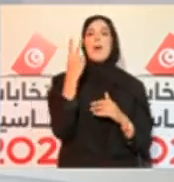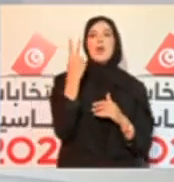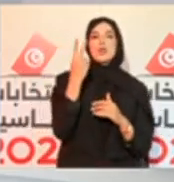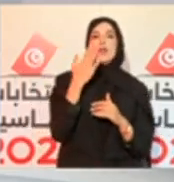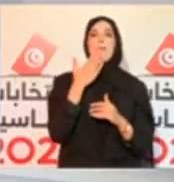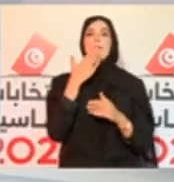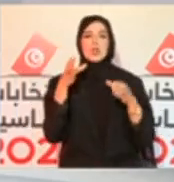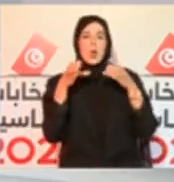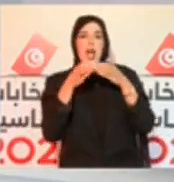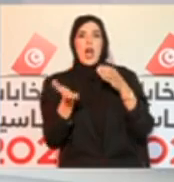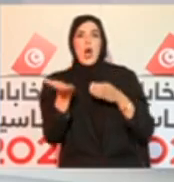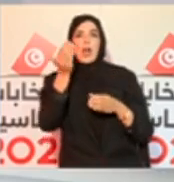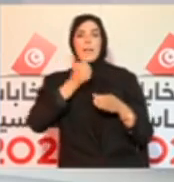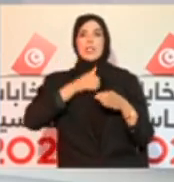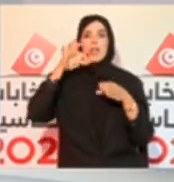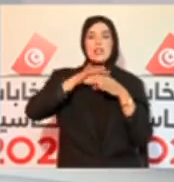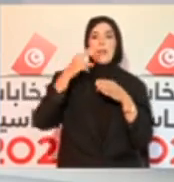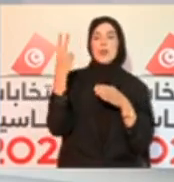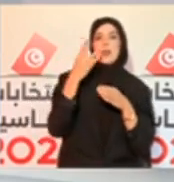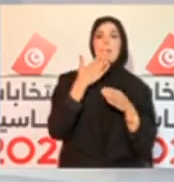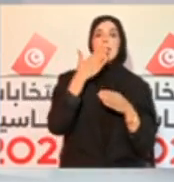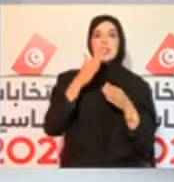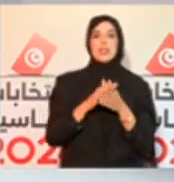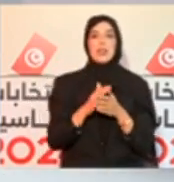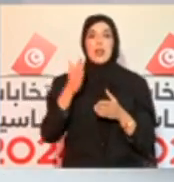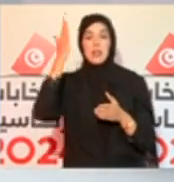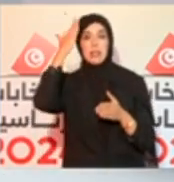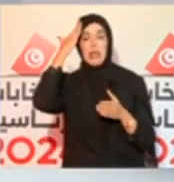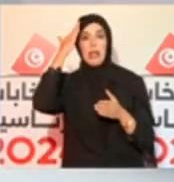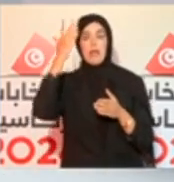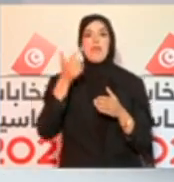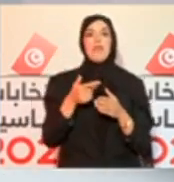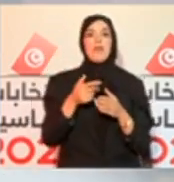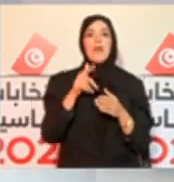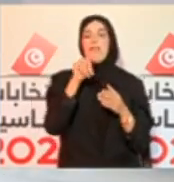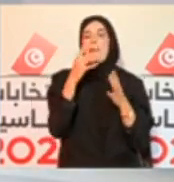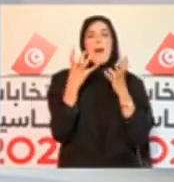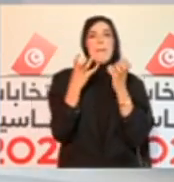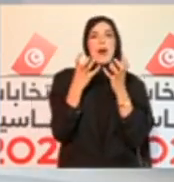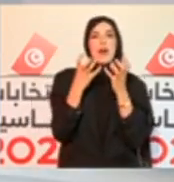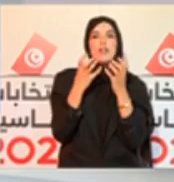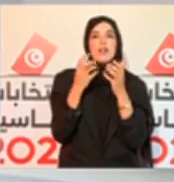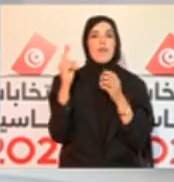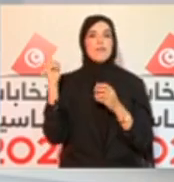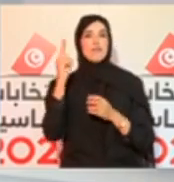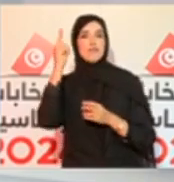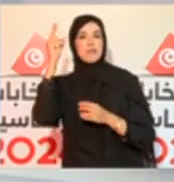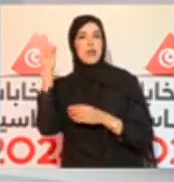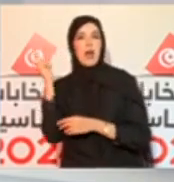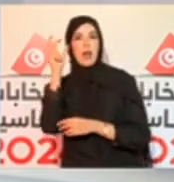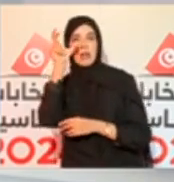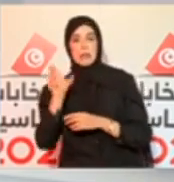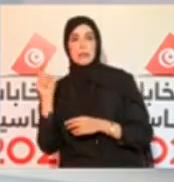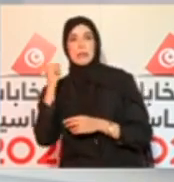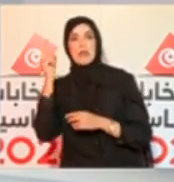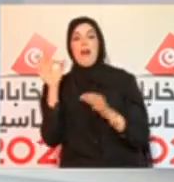مشكوره على المنظومه الجديده تعها ما نعرفوا موريال فيها برشا طلبه طلبه يجيو جدد